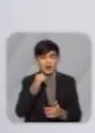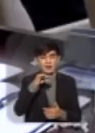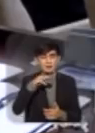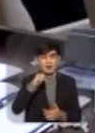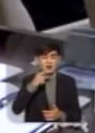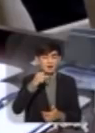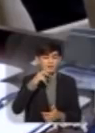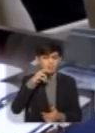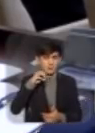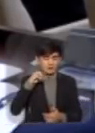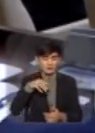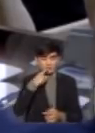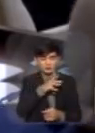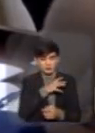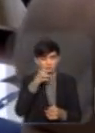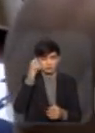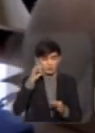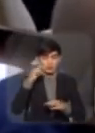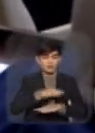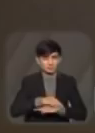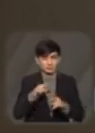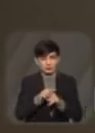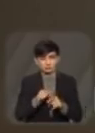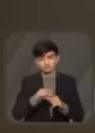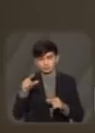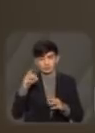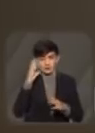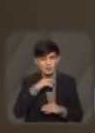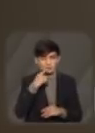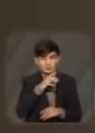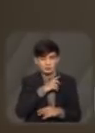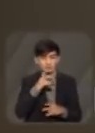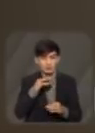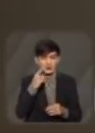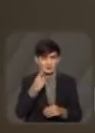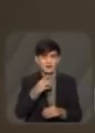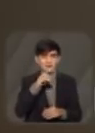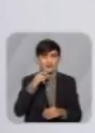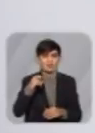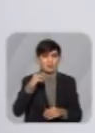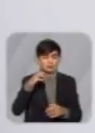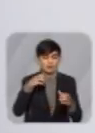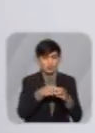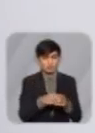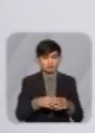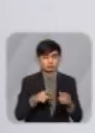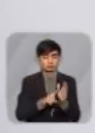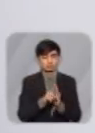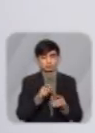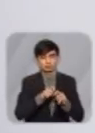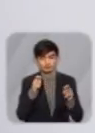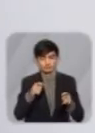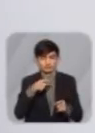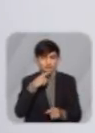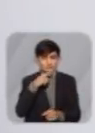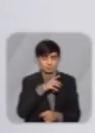мырза, білім беру саласы бірінен соң бірі жалғасып кететіндіктен, бір ведомство бастан аяқ үйлестіру керек деген пікірде. Колледжбен әрі